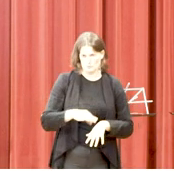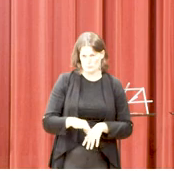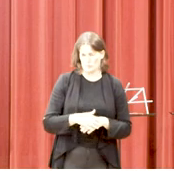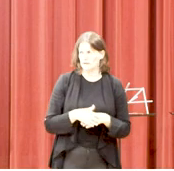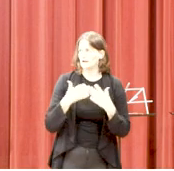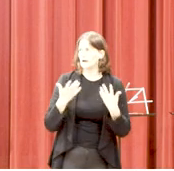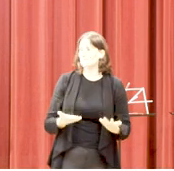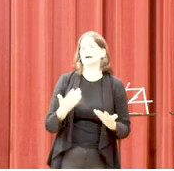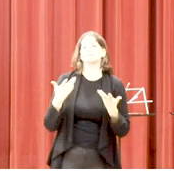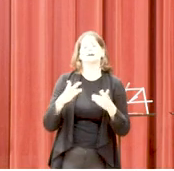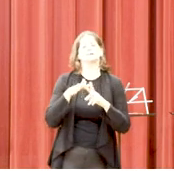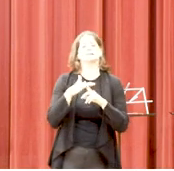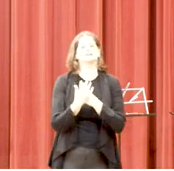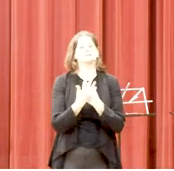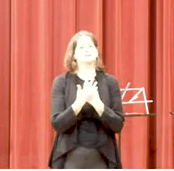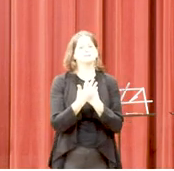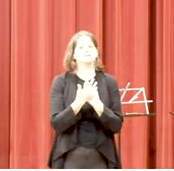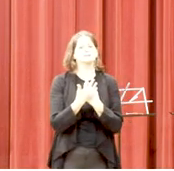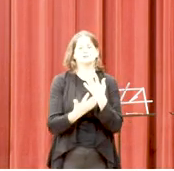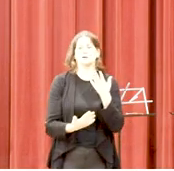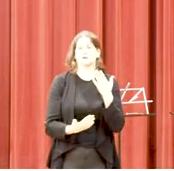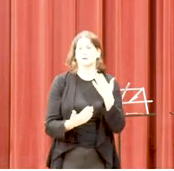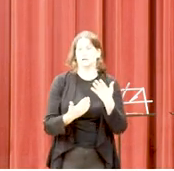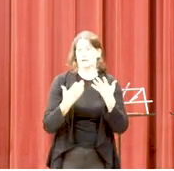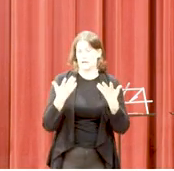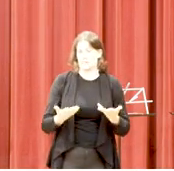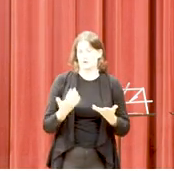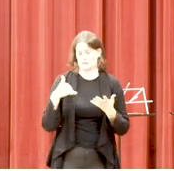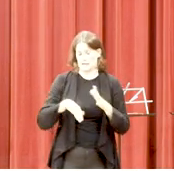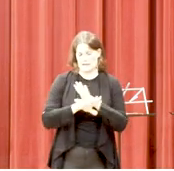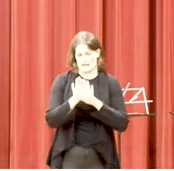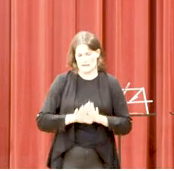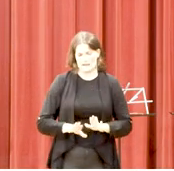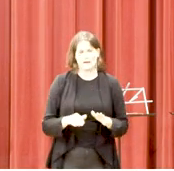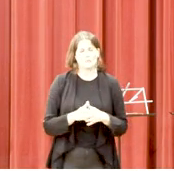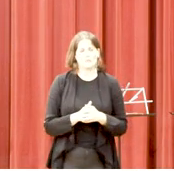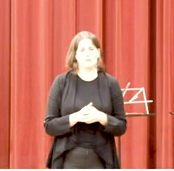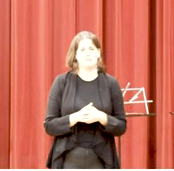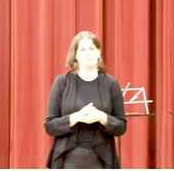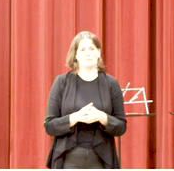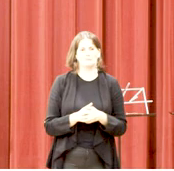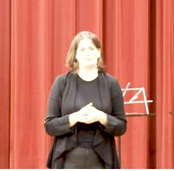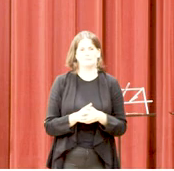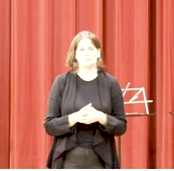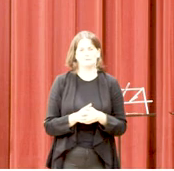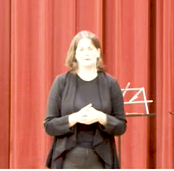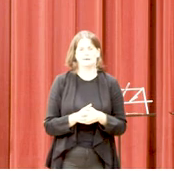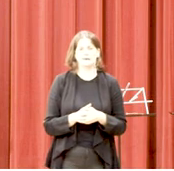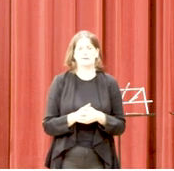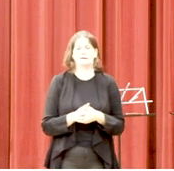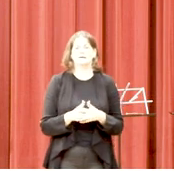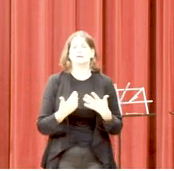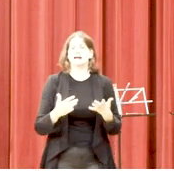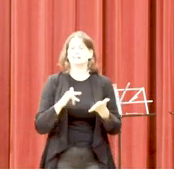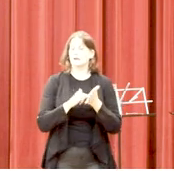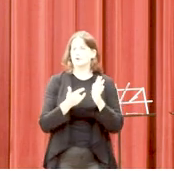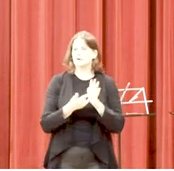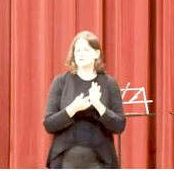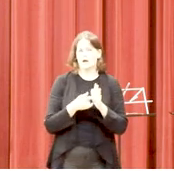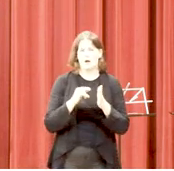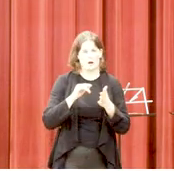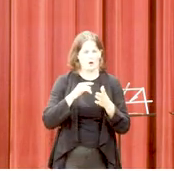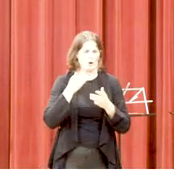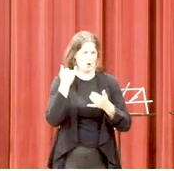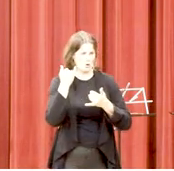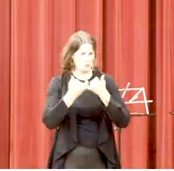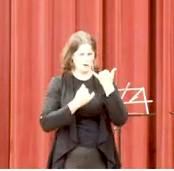en el que la tecnologia no és un problema. La tecnologia evoluciona, evolucionarà, jo ho he vist. Infinites tecnologies que ens